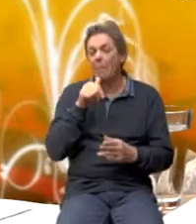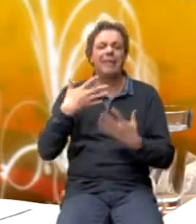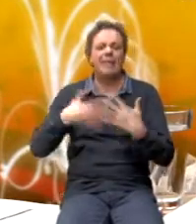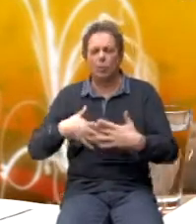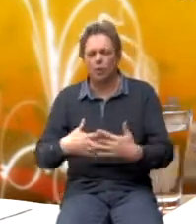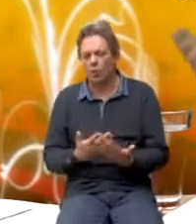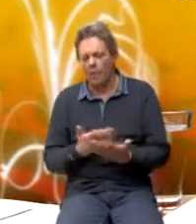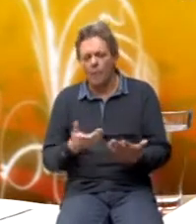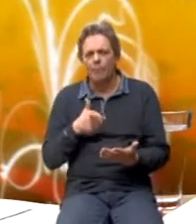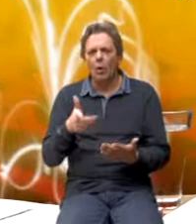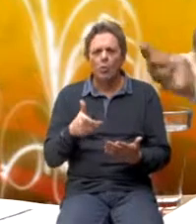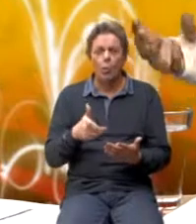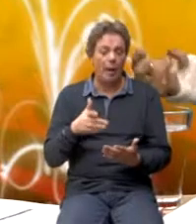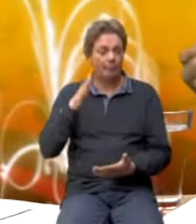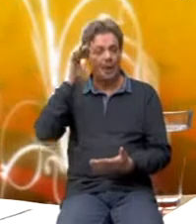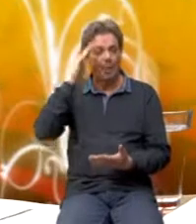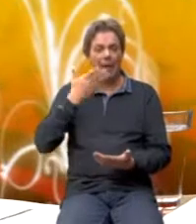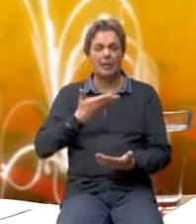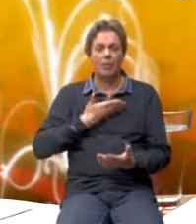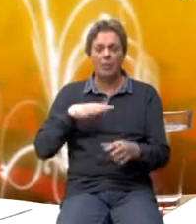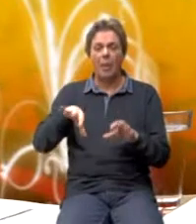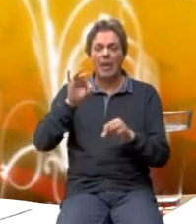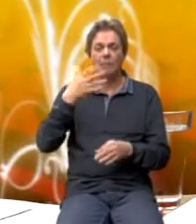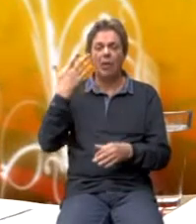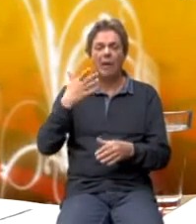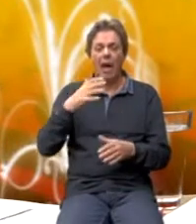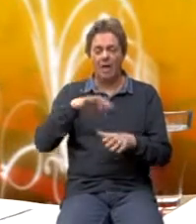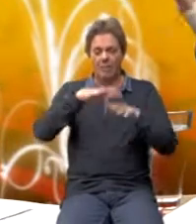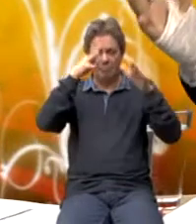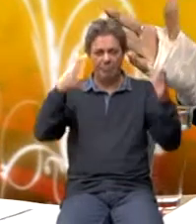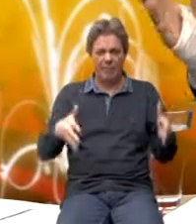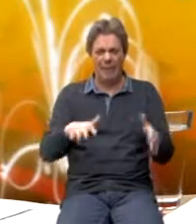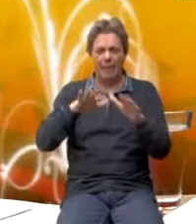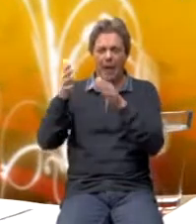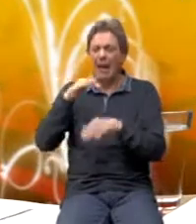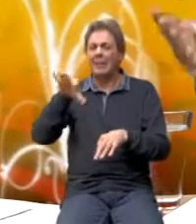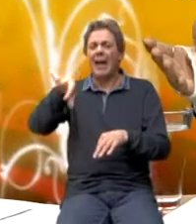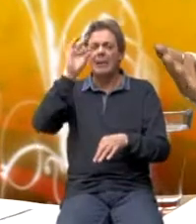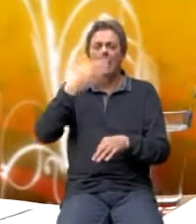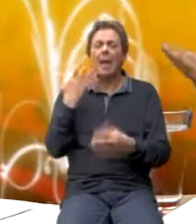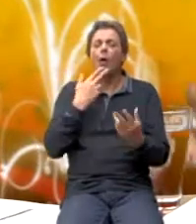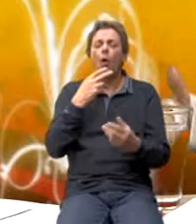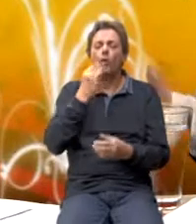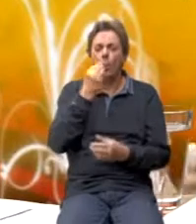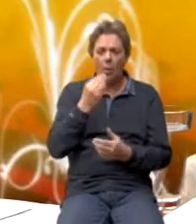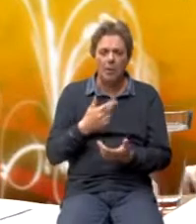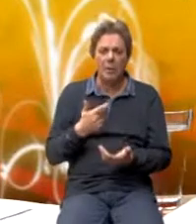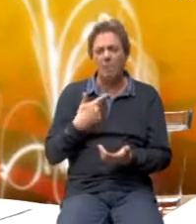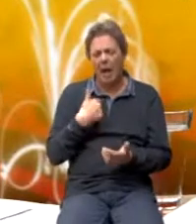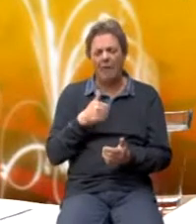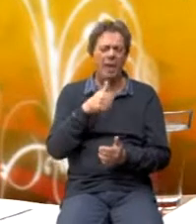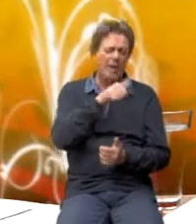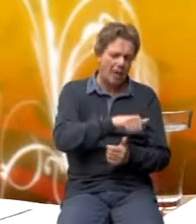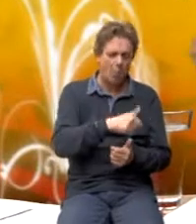industrijsko. I to je magarac dobio na izbor dva plasta sjena. Da izabere koji će pojesti. Magarac je išao